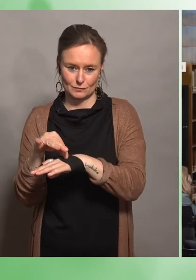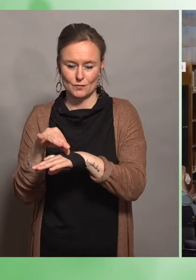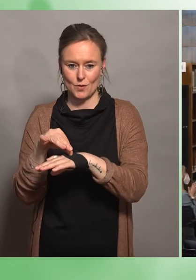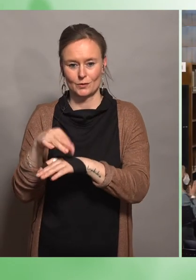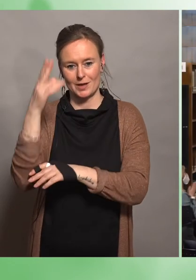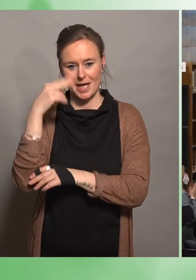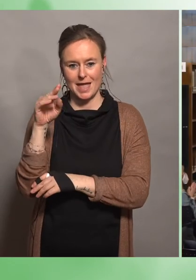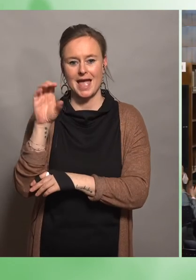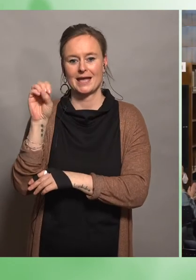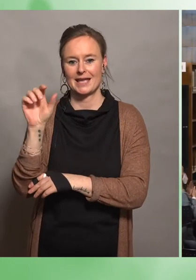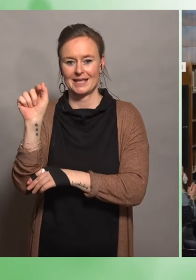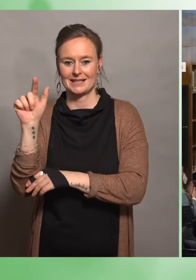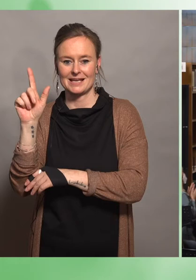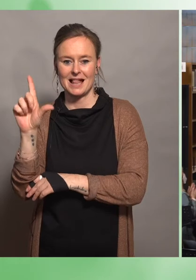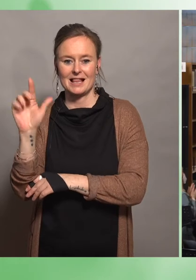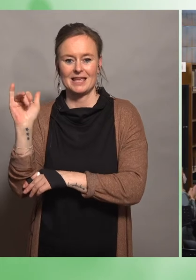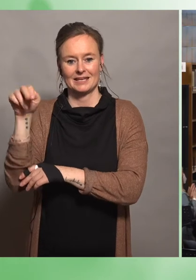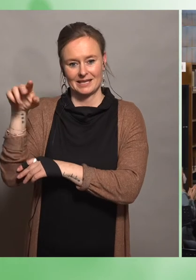willkommen.